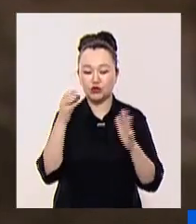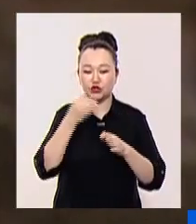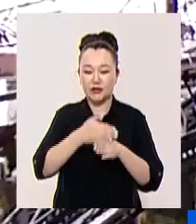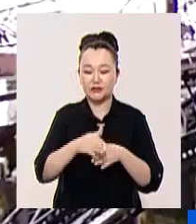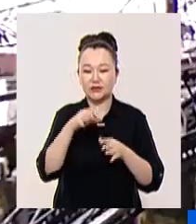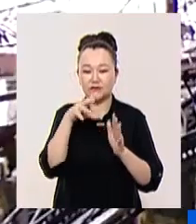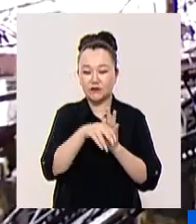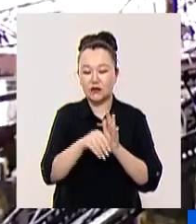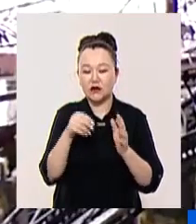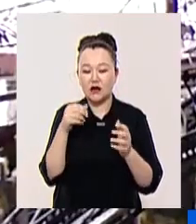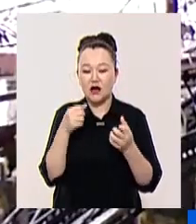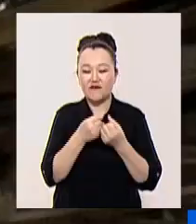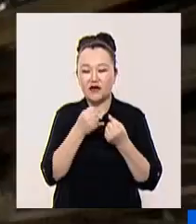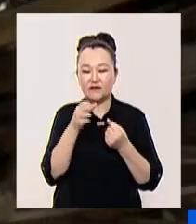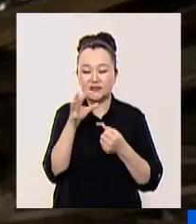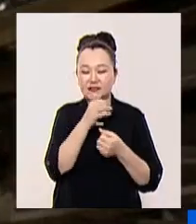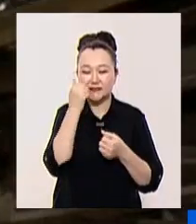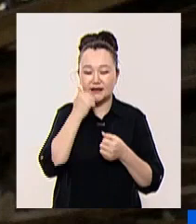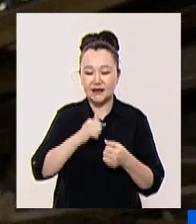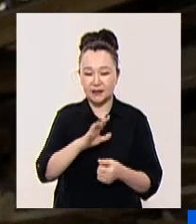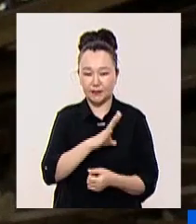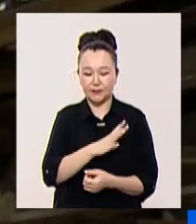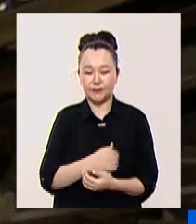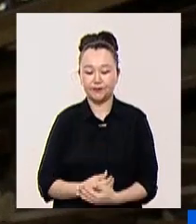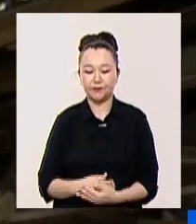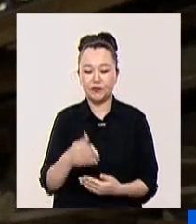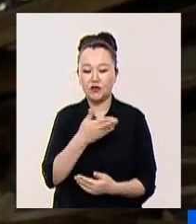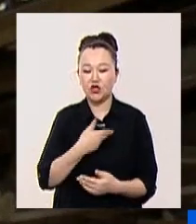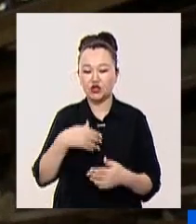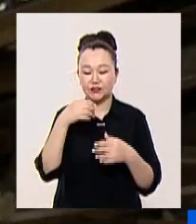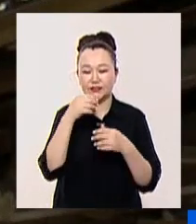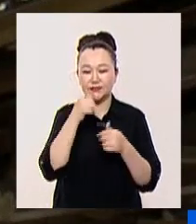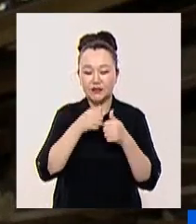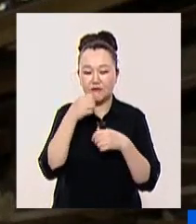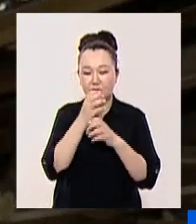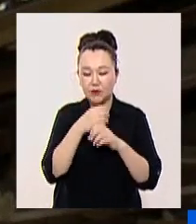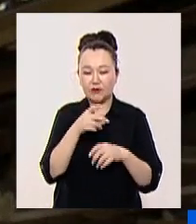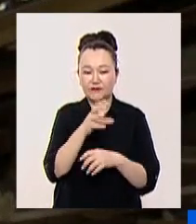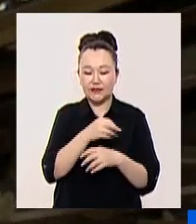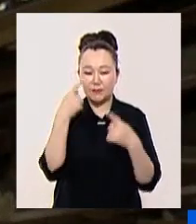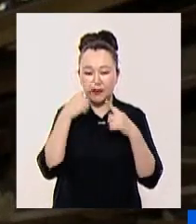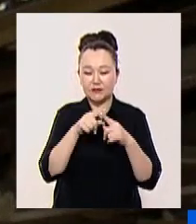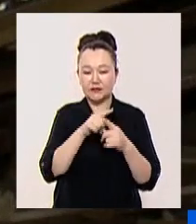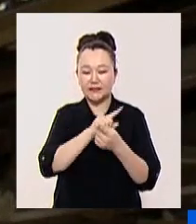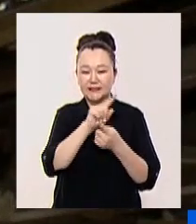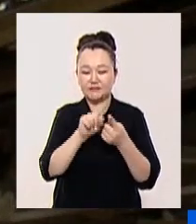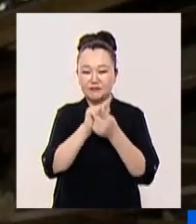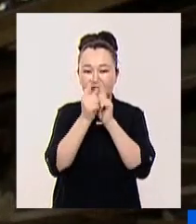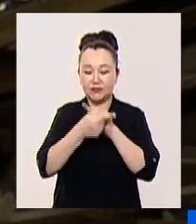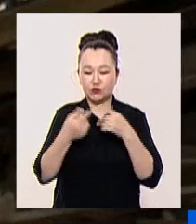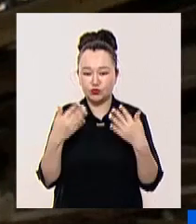несущих конструкций в аварийном состоянии. По результатам наших испытаний в лаборатории у них механические свойства изменились. То есть